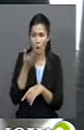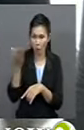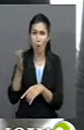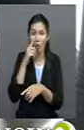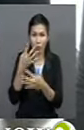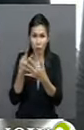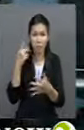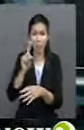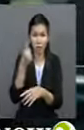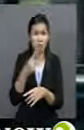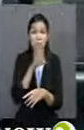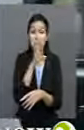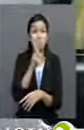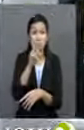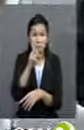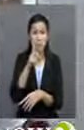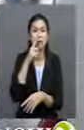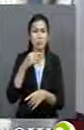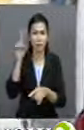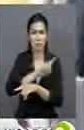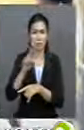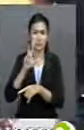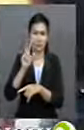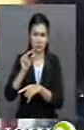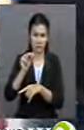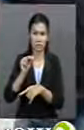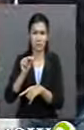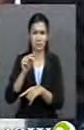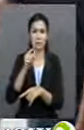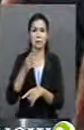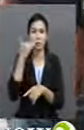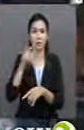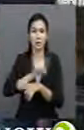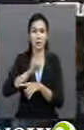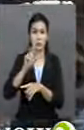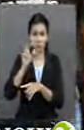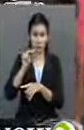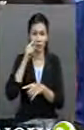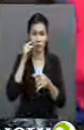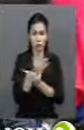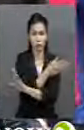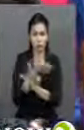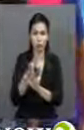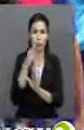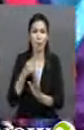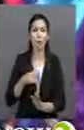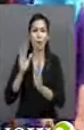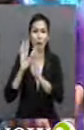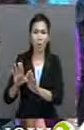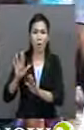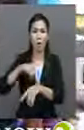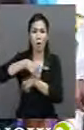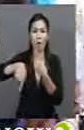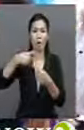งถ้าไม่สำเร็จจะไปยื่นอีกรอบวันที่30สิงหาคมซึ่ง30สิงหาจะเป็นวันสิ้นสุดการฝากขังผัดแ